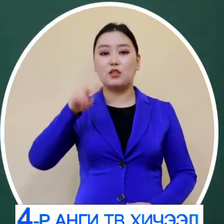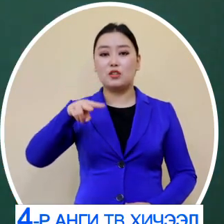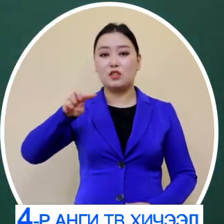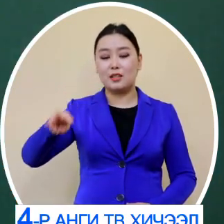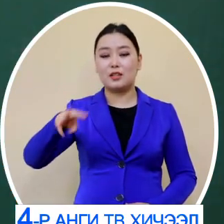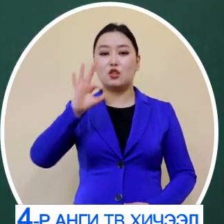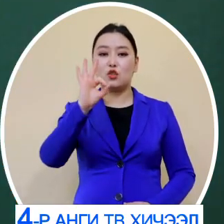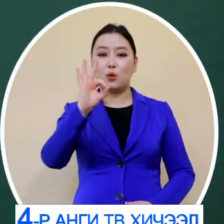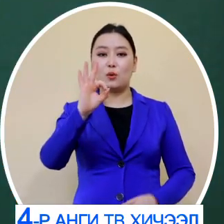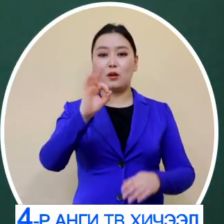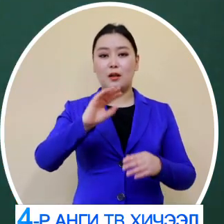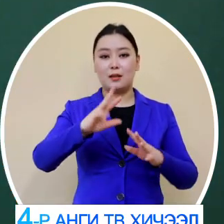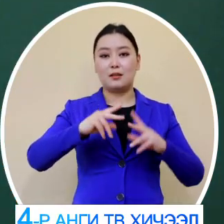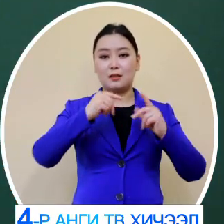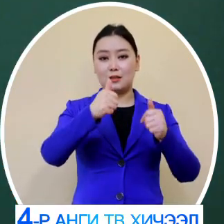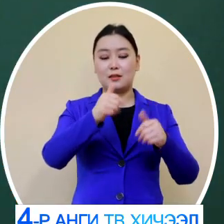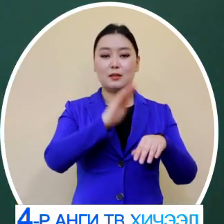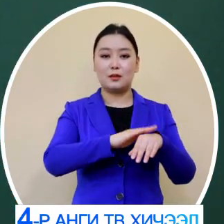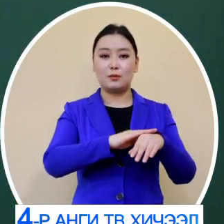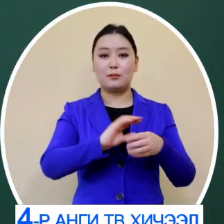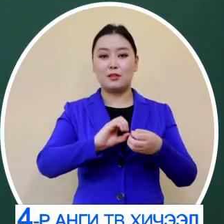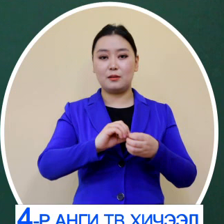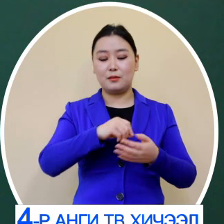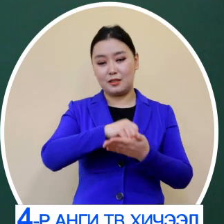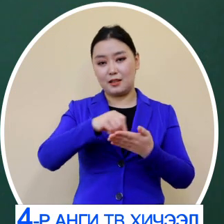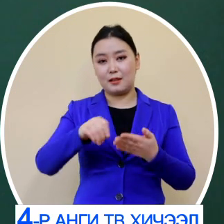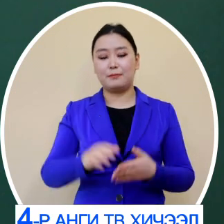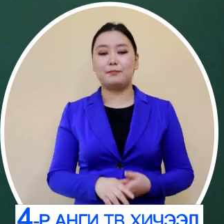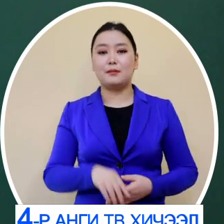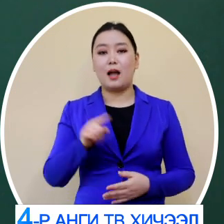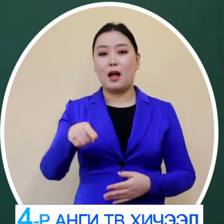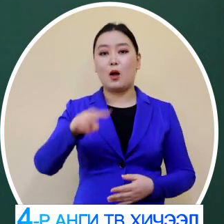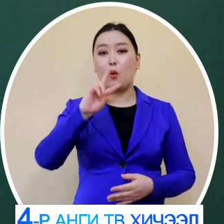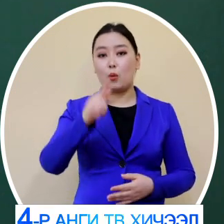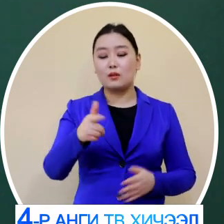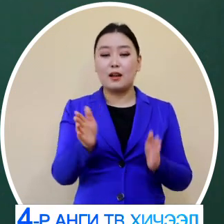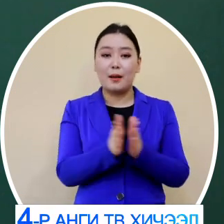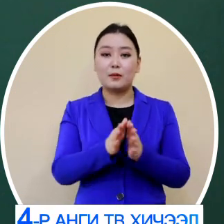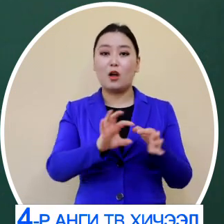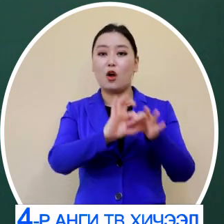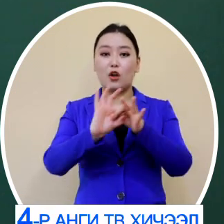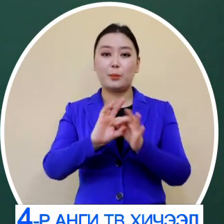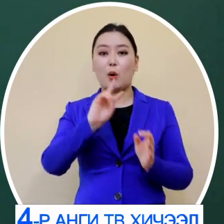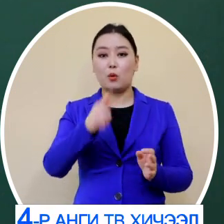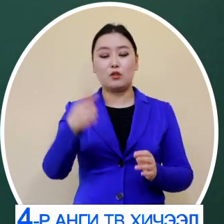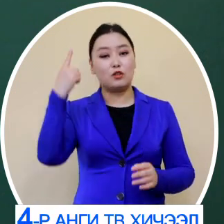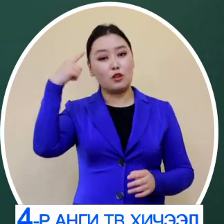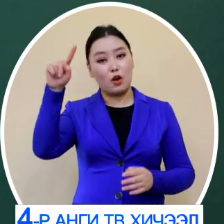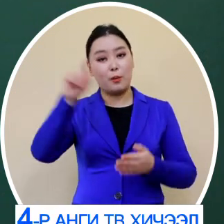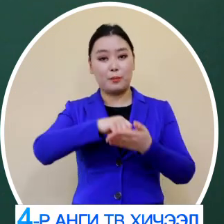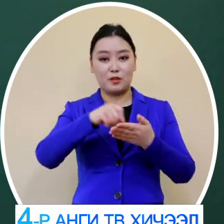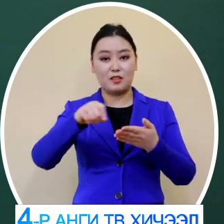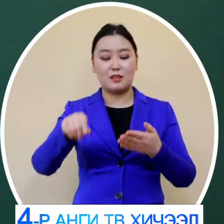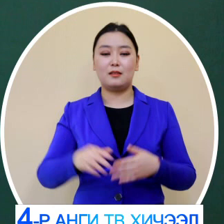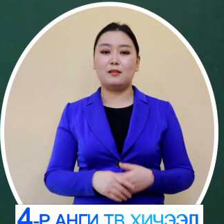амжилт гэж зөв бичигдэх нэ. За энэ эдгээр үгсээр хамтдаа бүгдээрээ холбоо үг зохиоцгоё. За